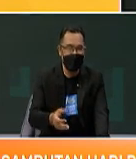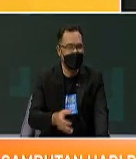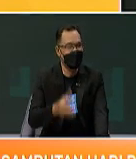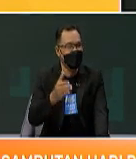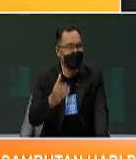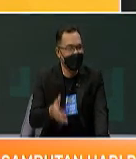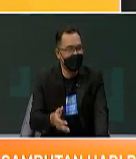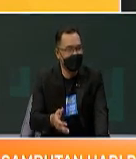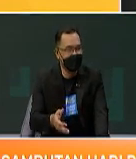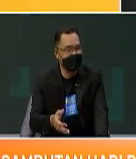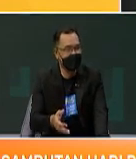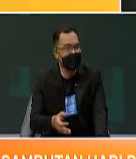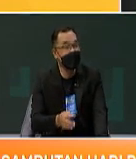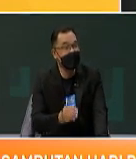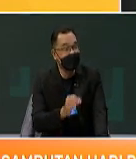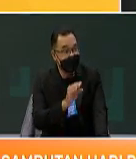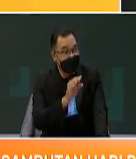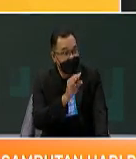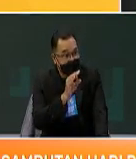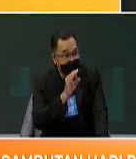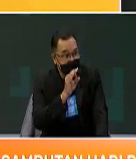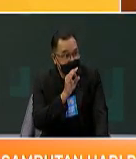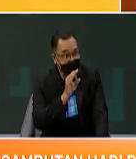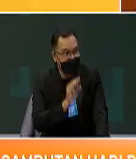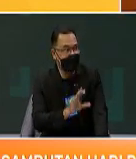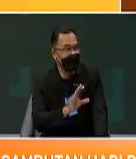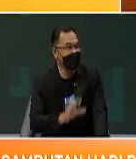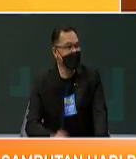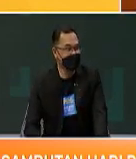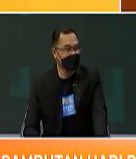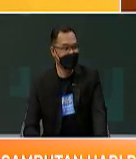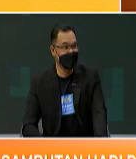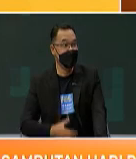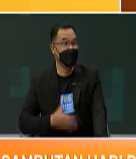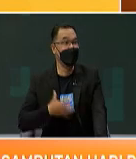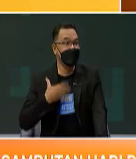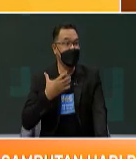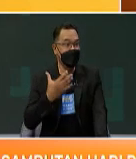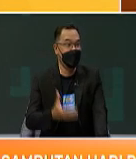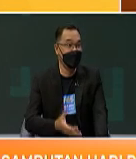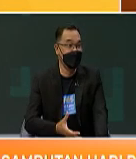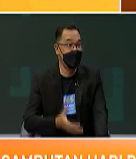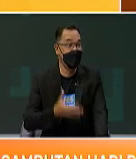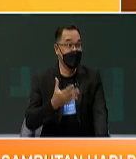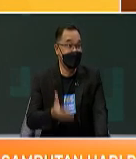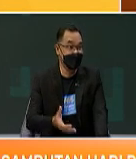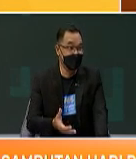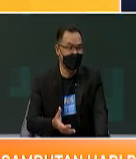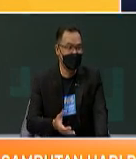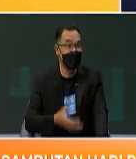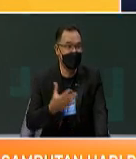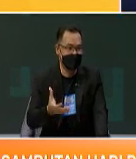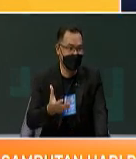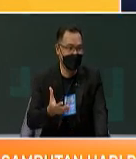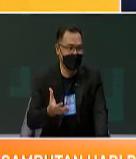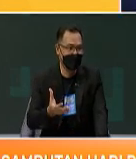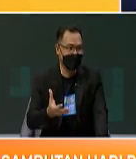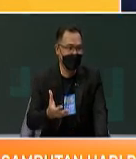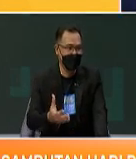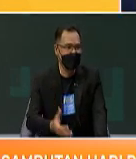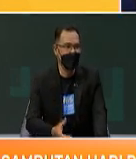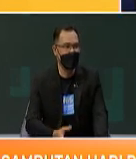lepas, 50 tahun lepas, mungkin pendengar saja. Sebab kita audio saja, suara